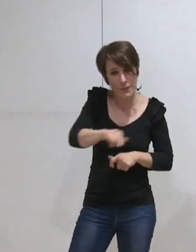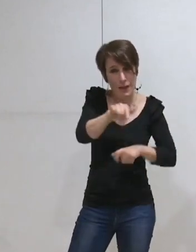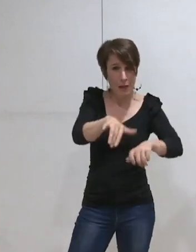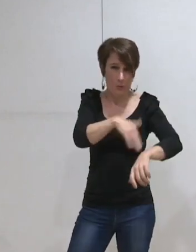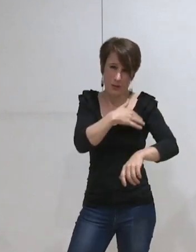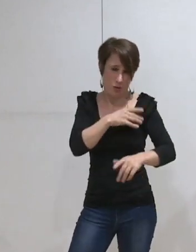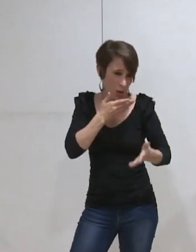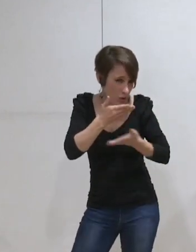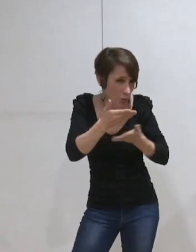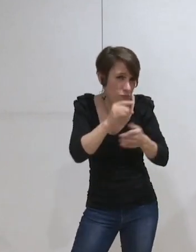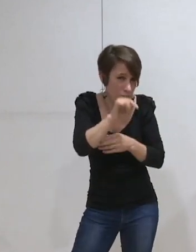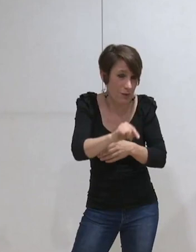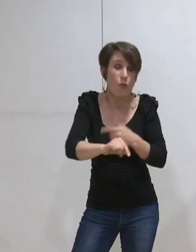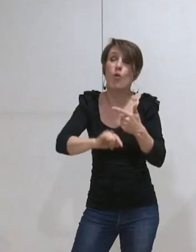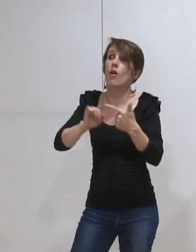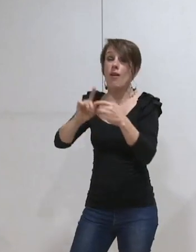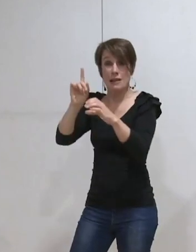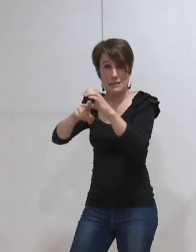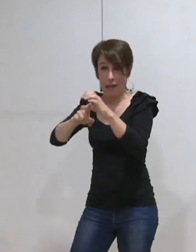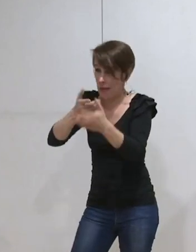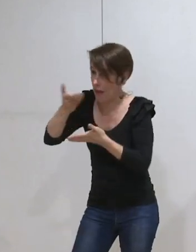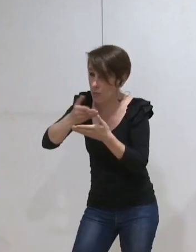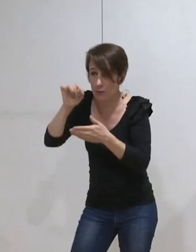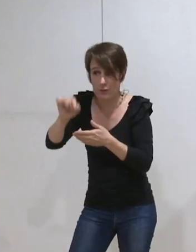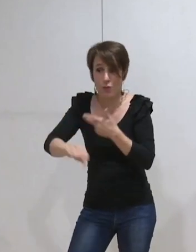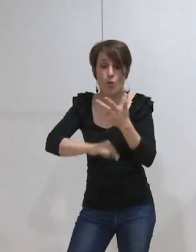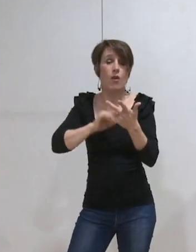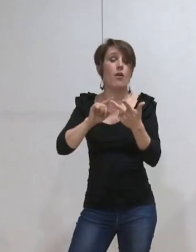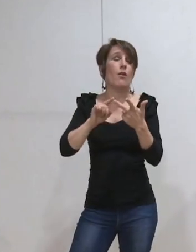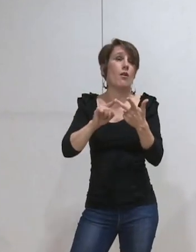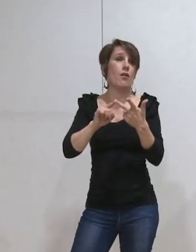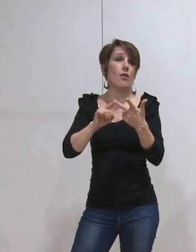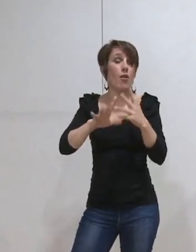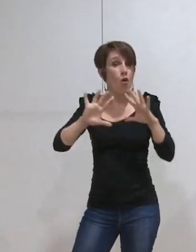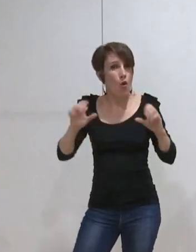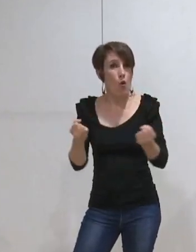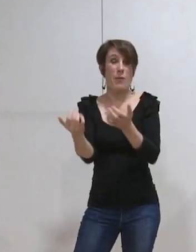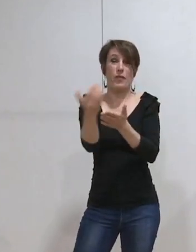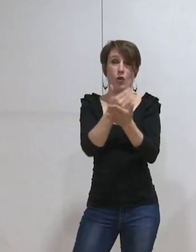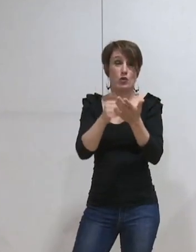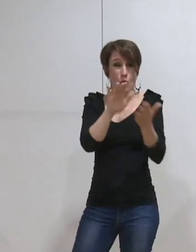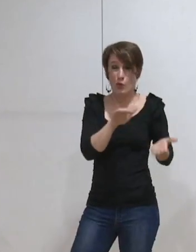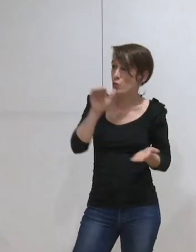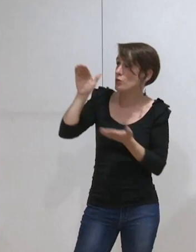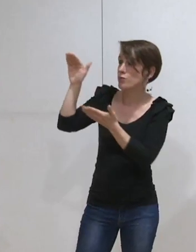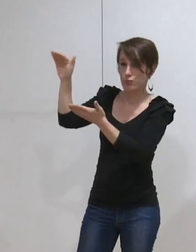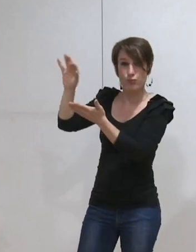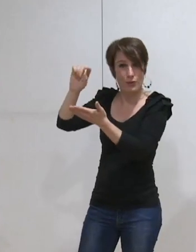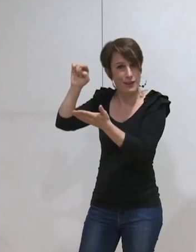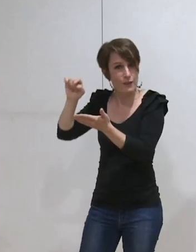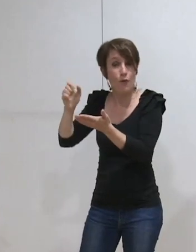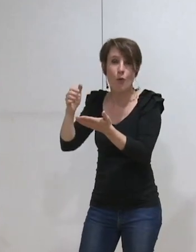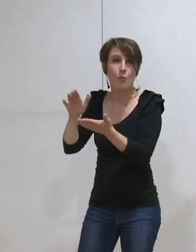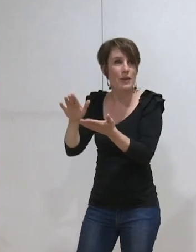syndical et enfin transférer les compétences et les ressources en évitant d'aller au-delà du